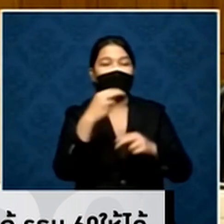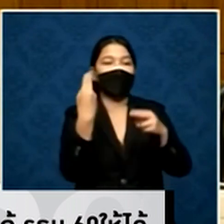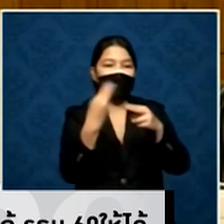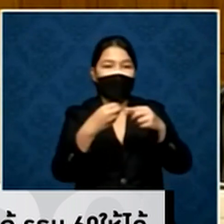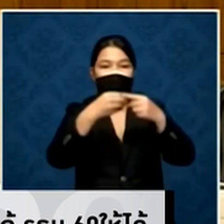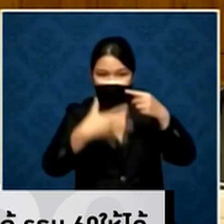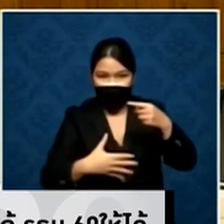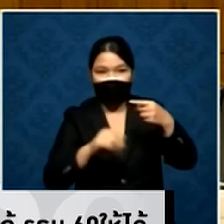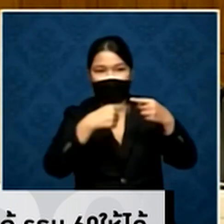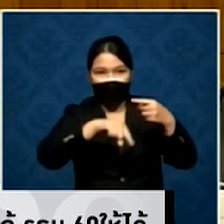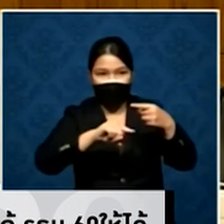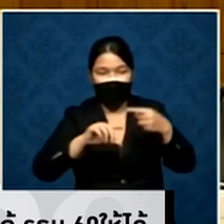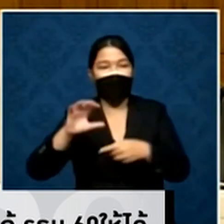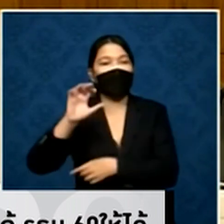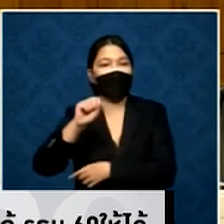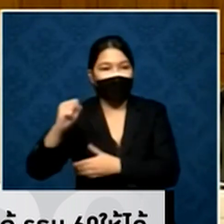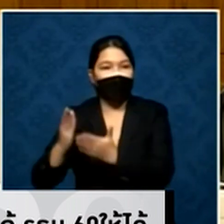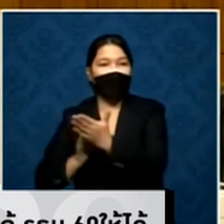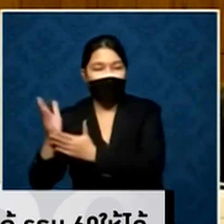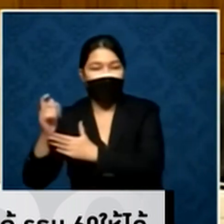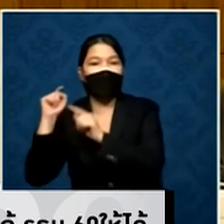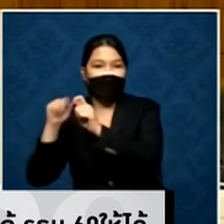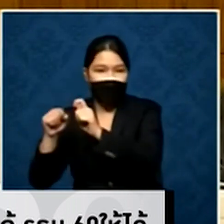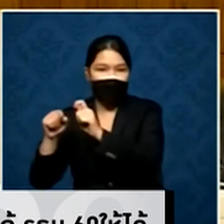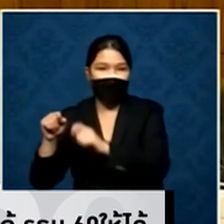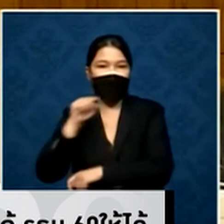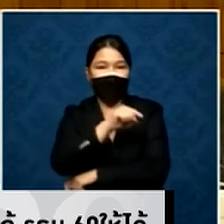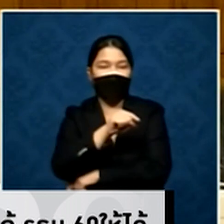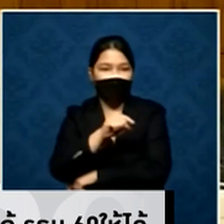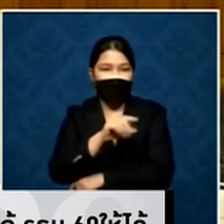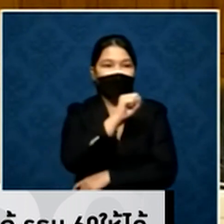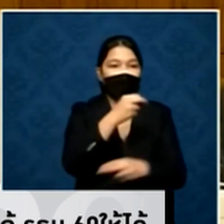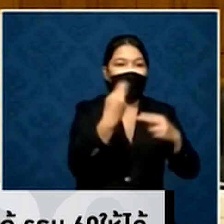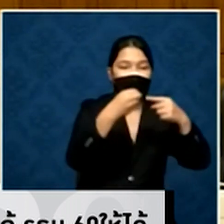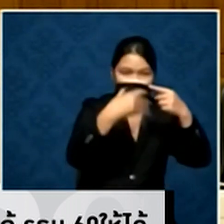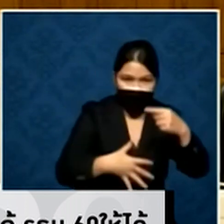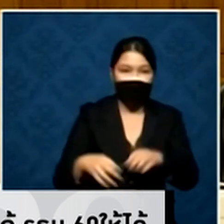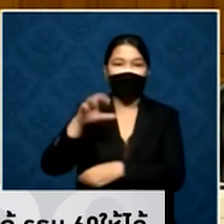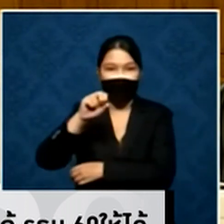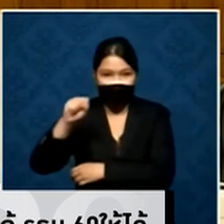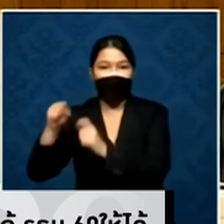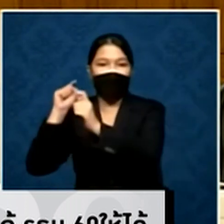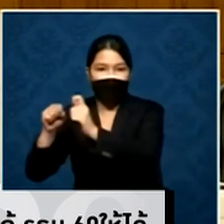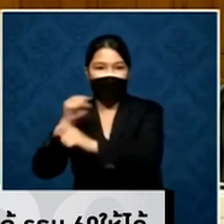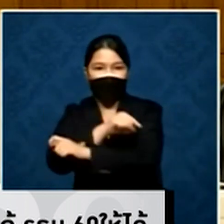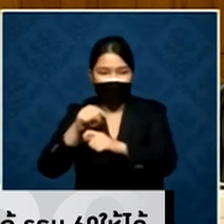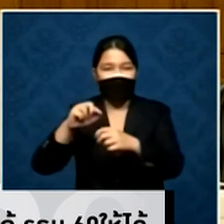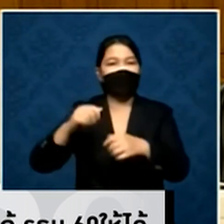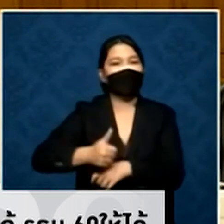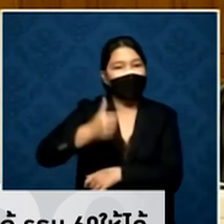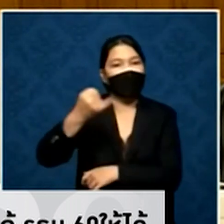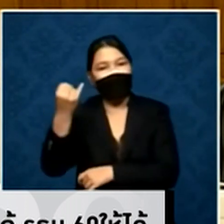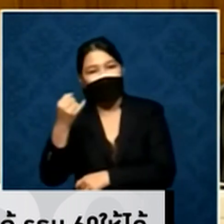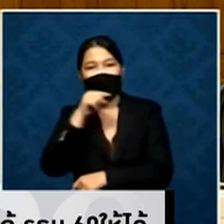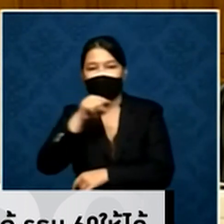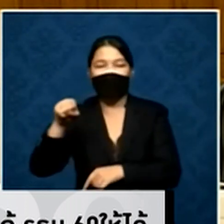60ที่หยุดใช้ที่ถูกใช้เป็นเครื่องมือถือเพราะอำนาจของประยุทธ์ซึ่งก็เลยตั้งแต่ถามว่านี่หรือคือก็คือนี้ไว้เล่น